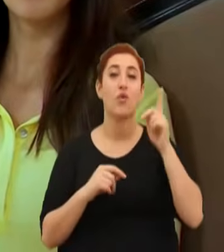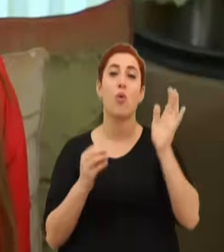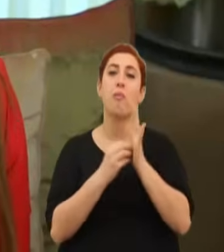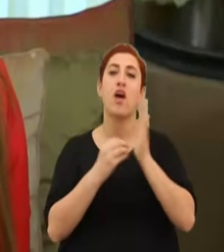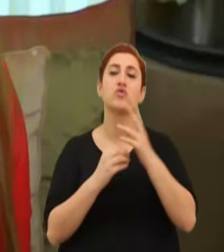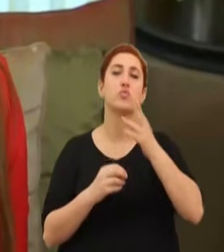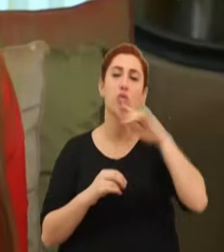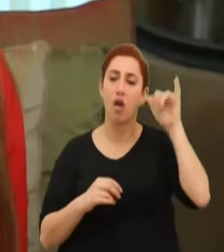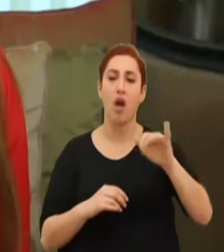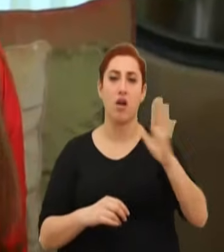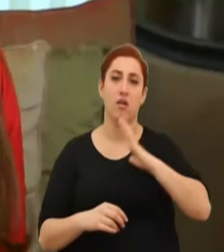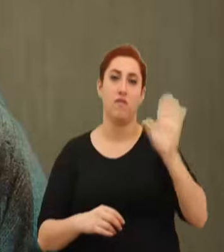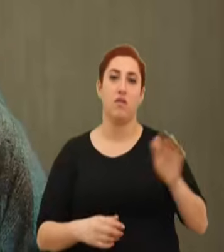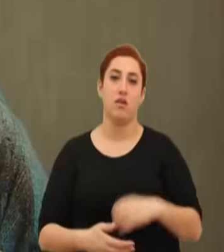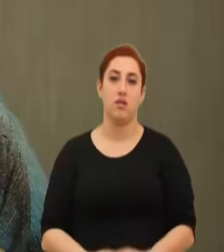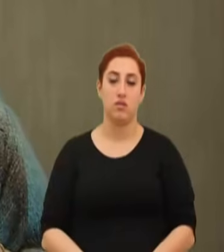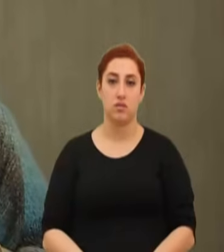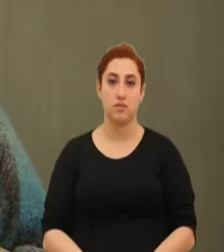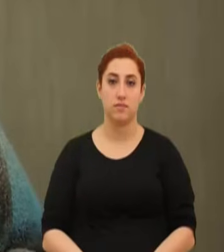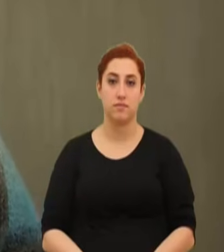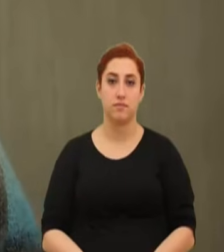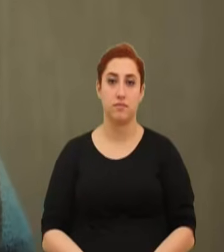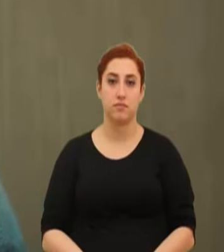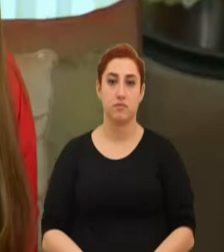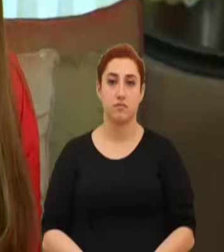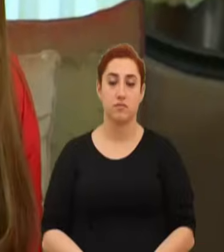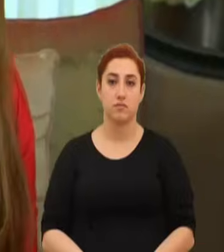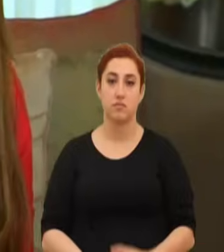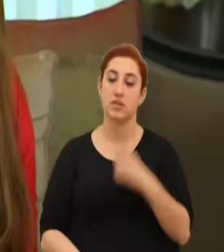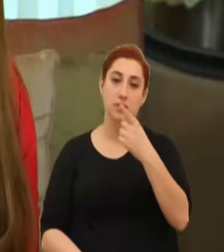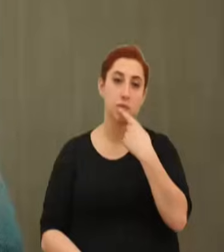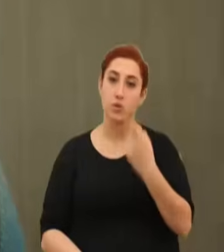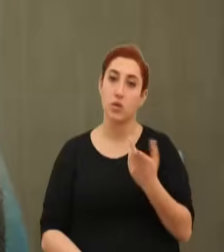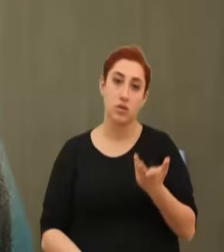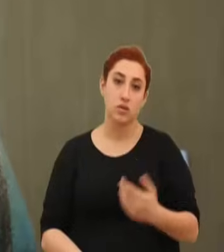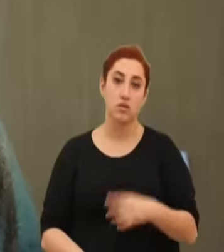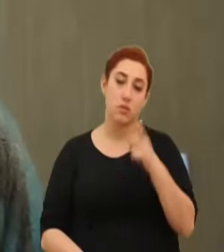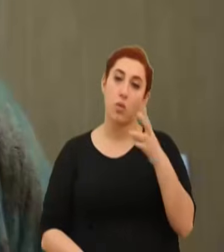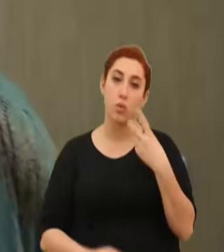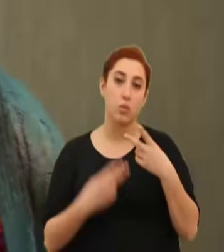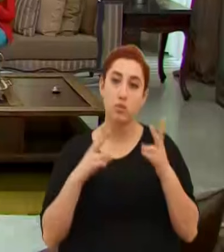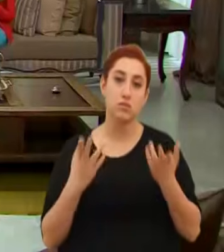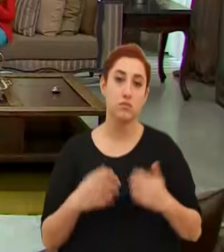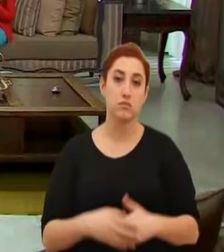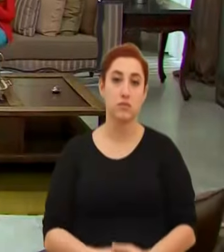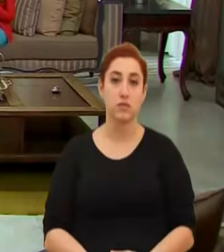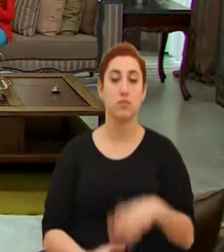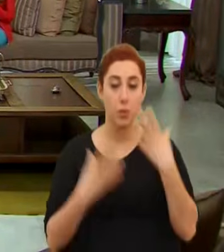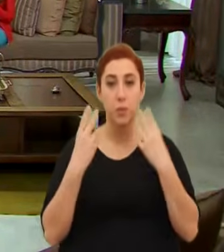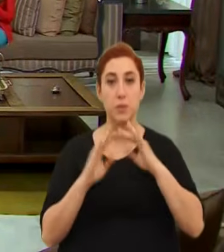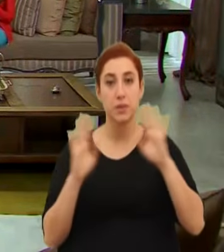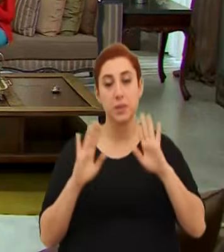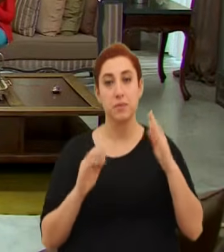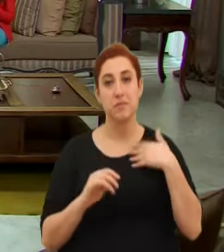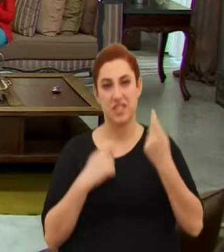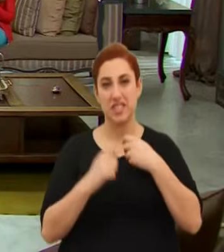o bahşişi sonuna kadar hak etti. Ha. İşte siz öyle diyorsanız öyledir o zaman. Oldu o